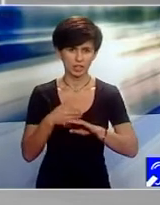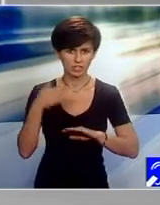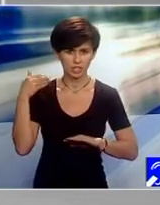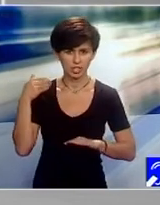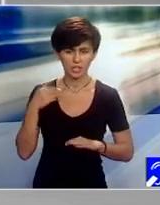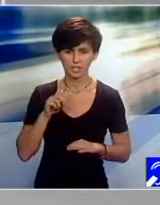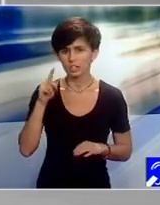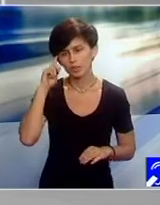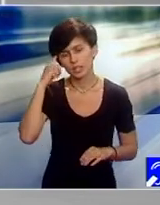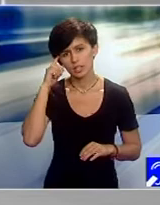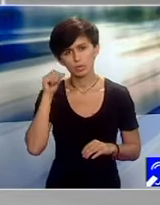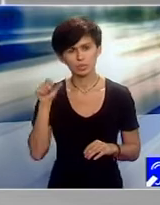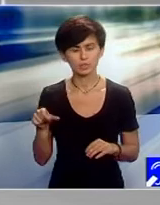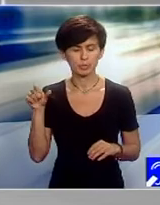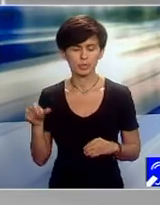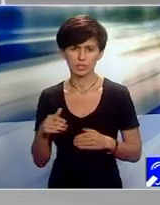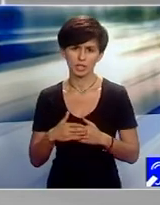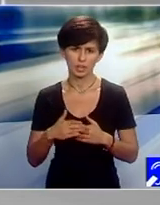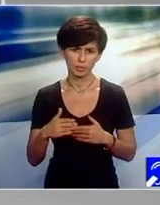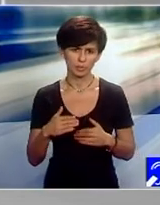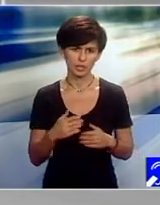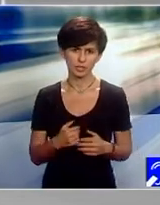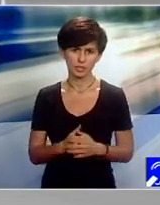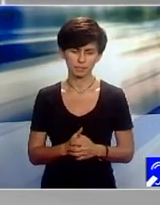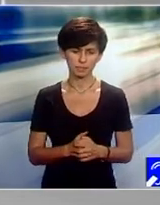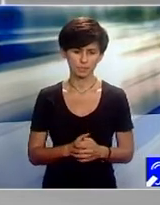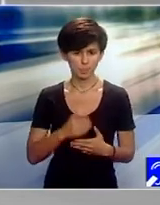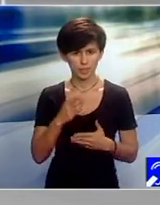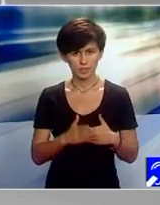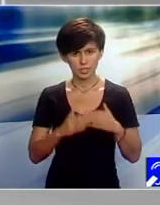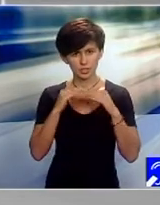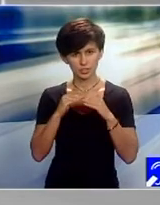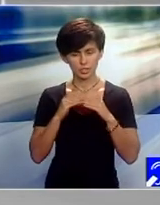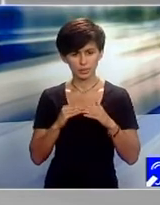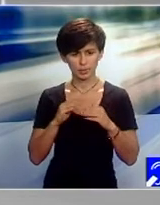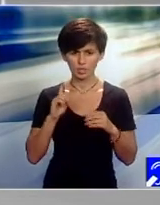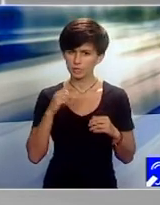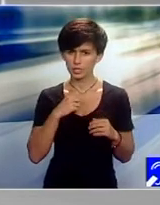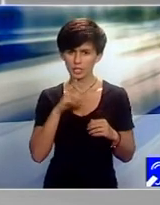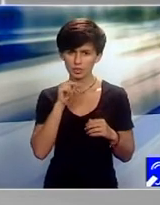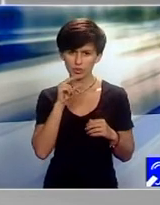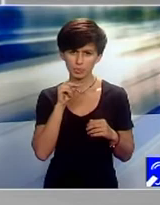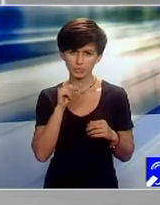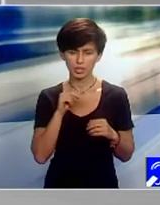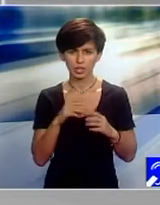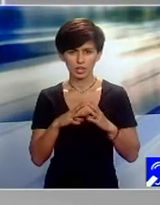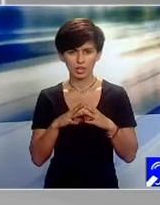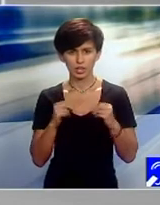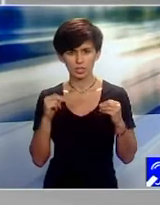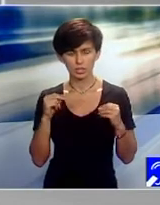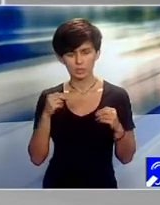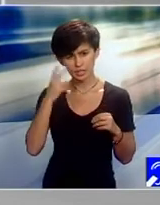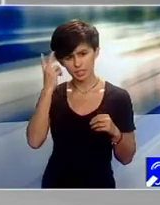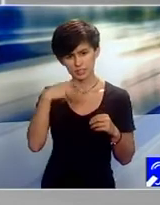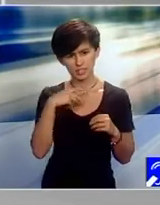persoanele apropiate. Iar în ultima fază, deja nici nu mai vorbim despre o confuzie, pentru că toate activitățile